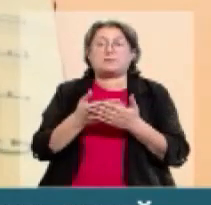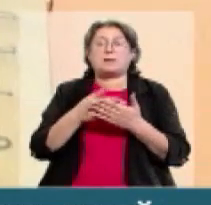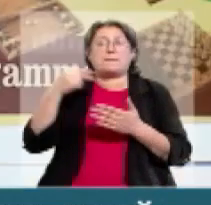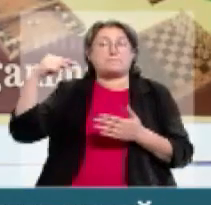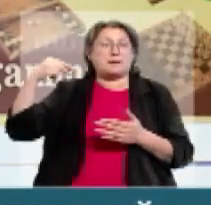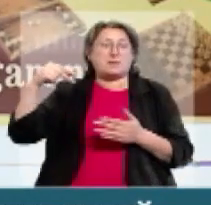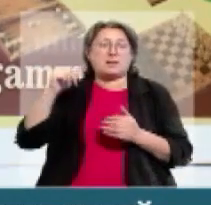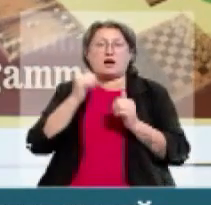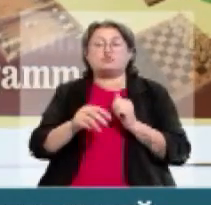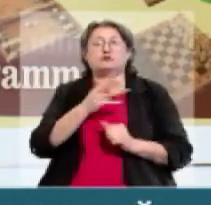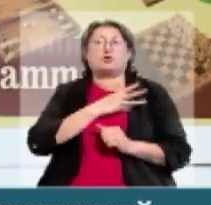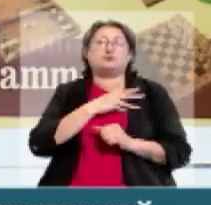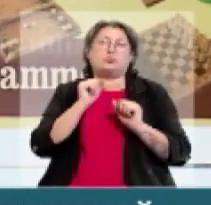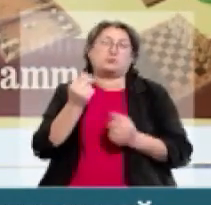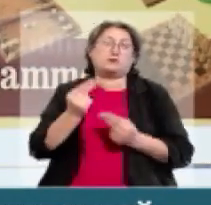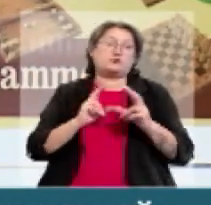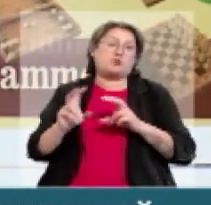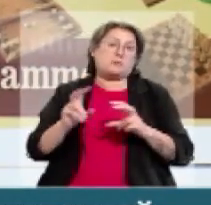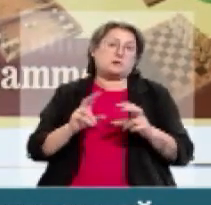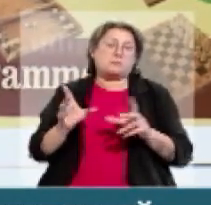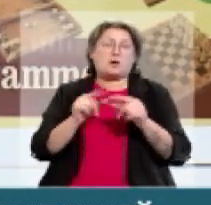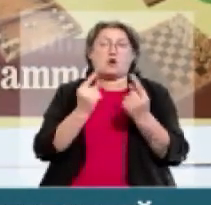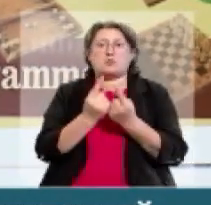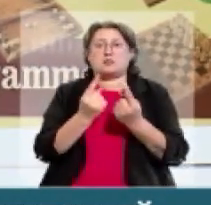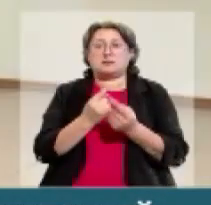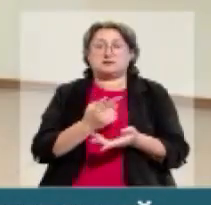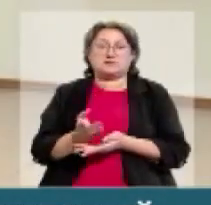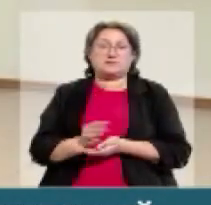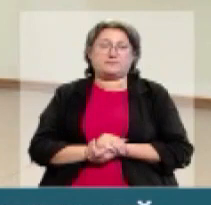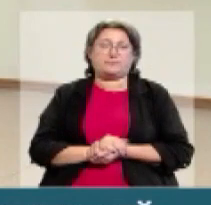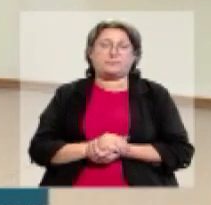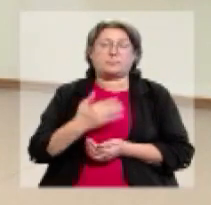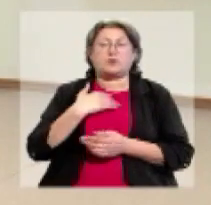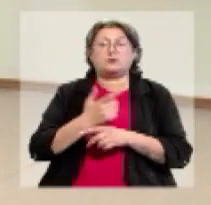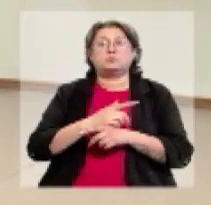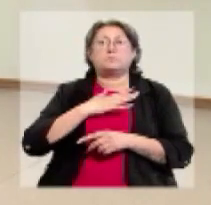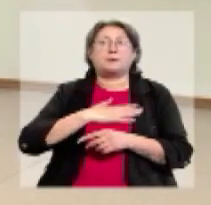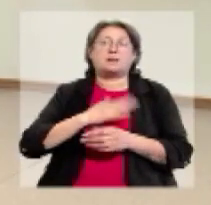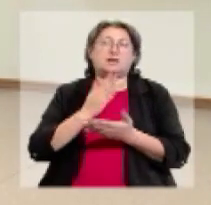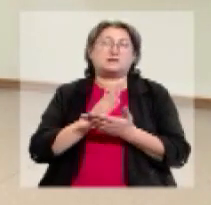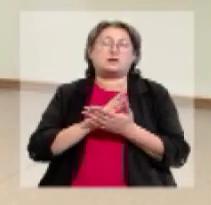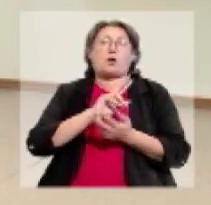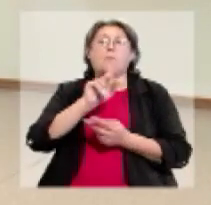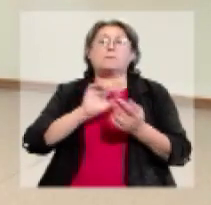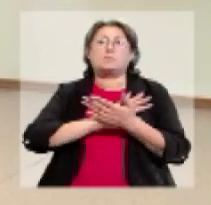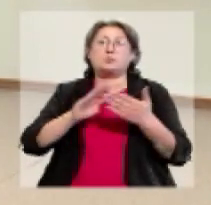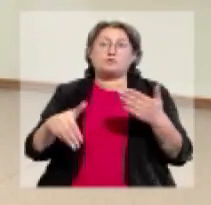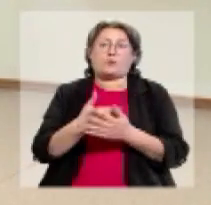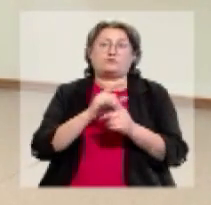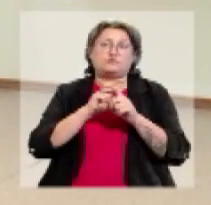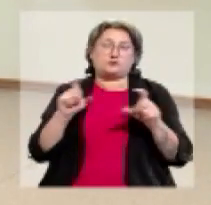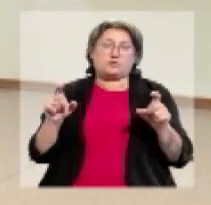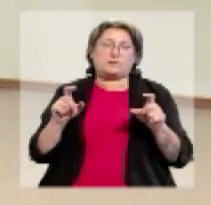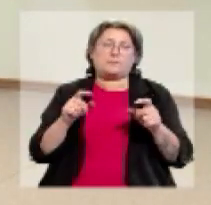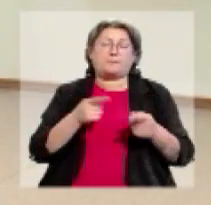на перемене каждый желающий может поиграть в шахматы со своим одноклассником. Мне очень приятно находиться в обновленной школе,